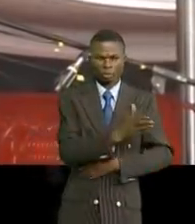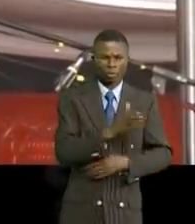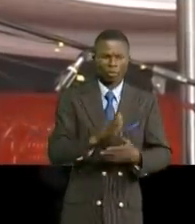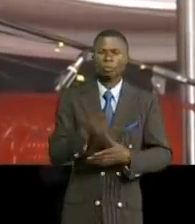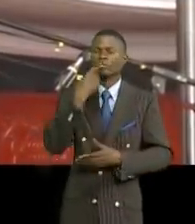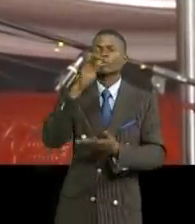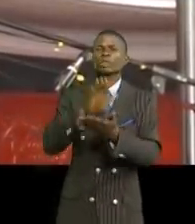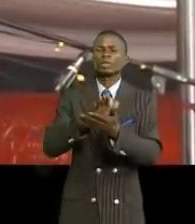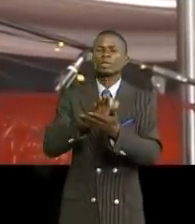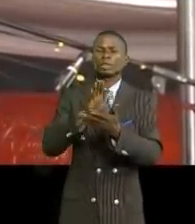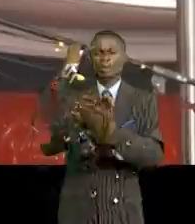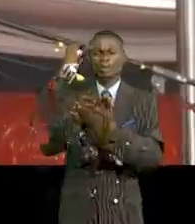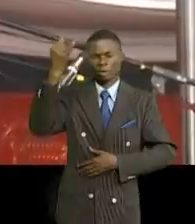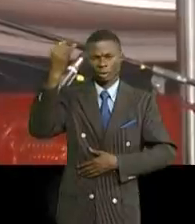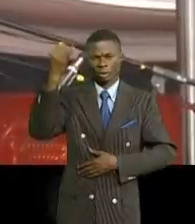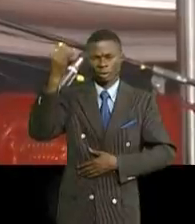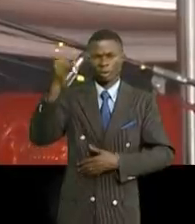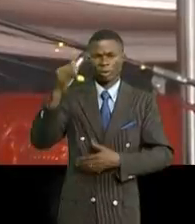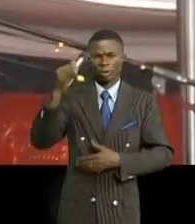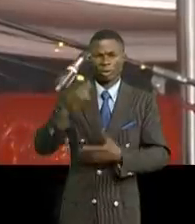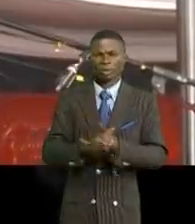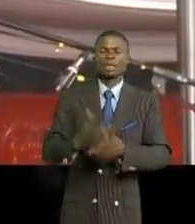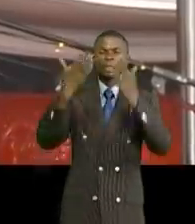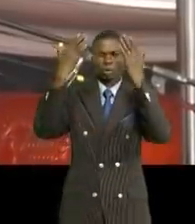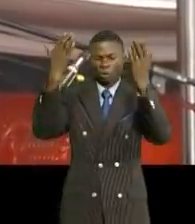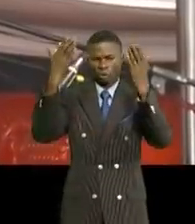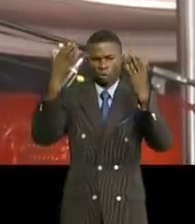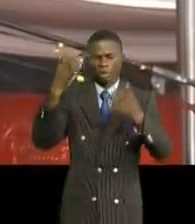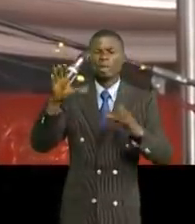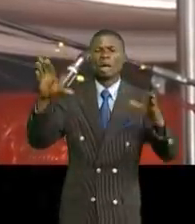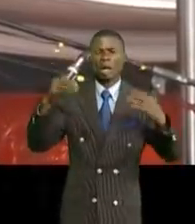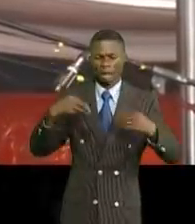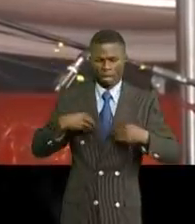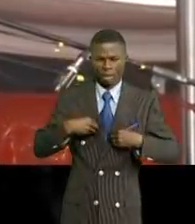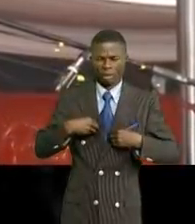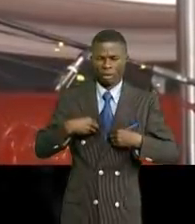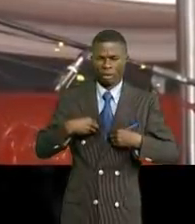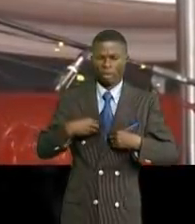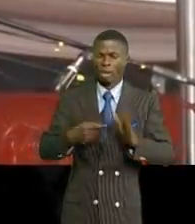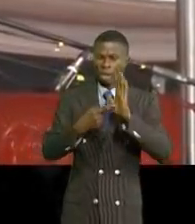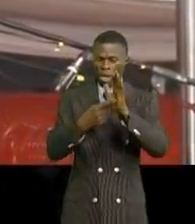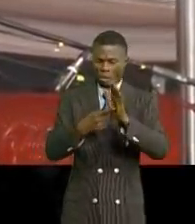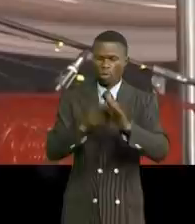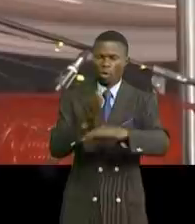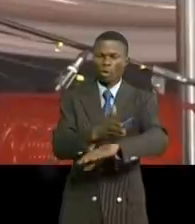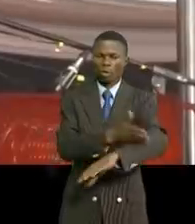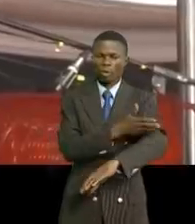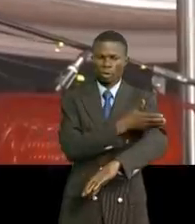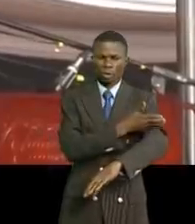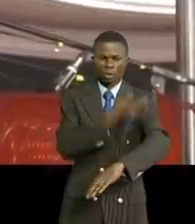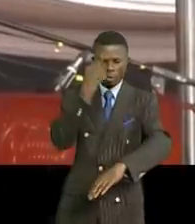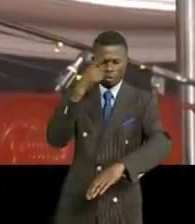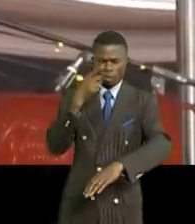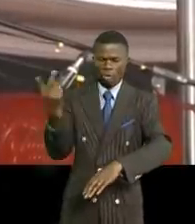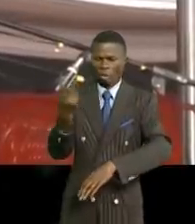les initiatives des bonnes et nous ça craint il croit que cela amorce un chemin réduisant pour les états